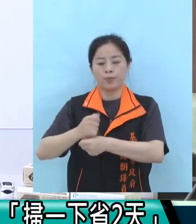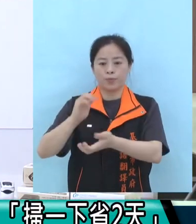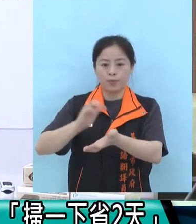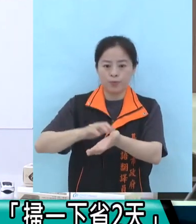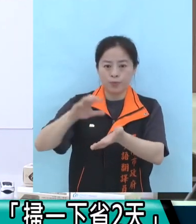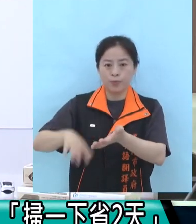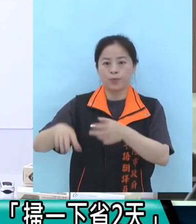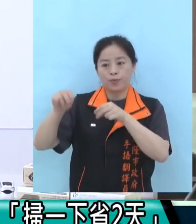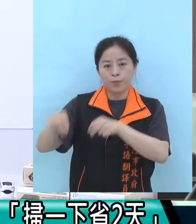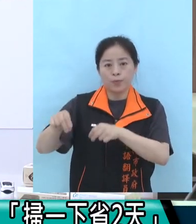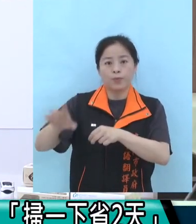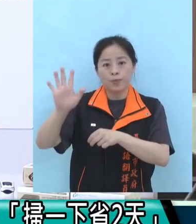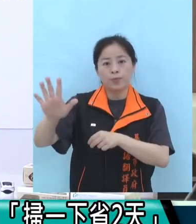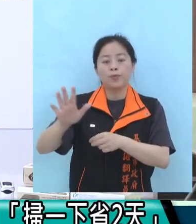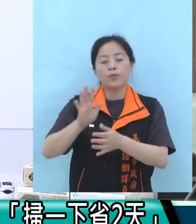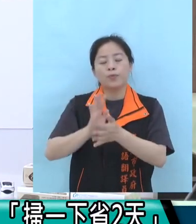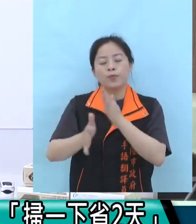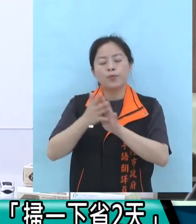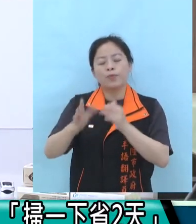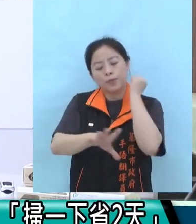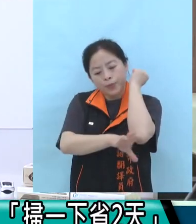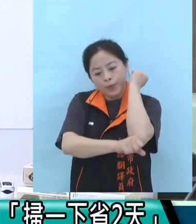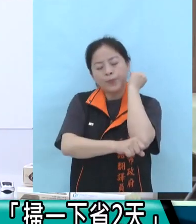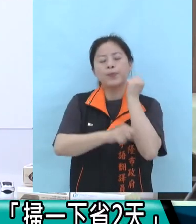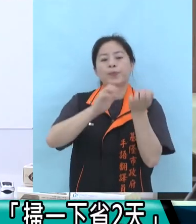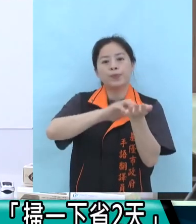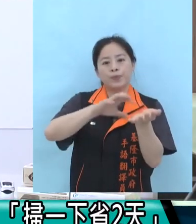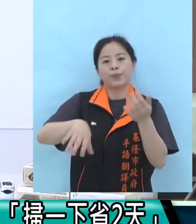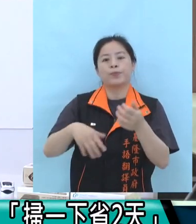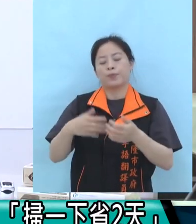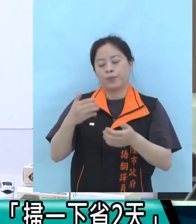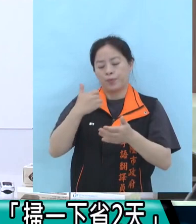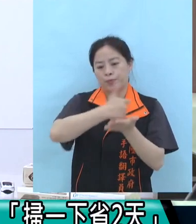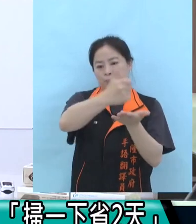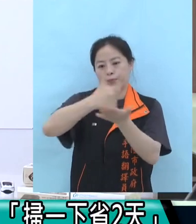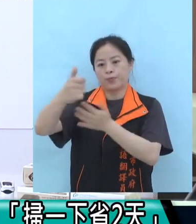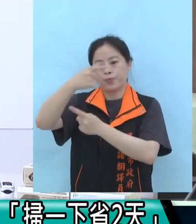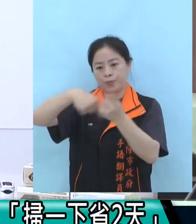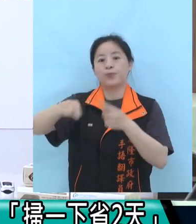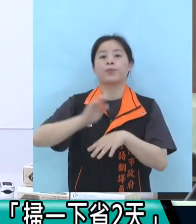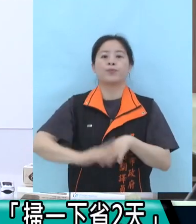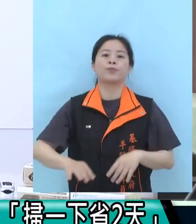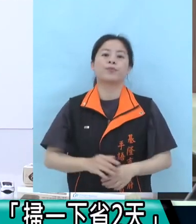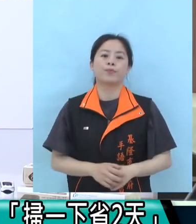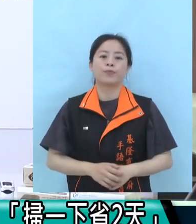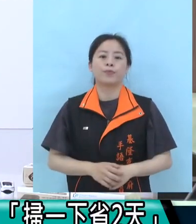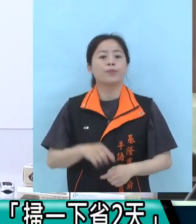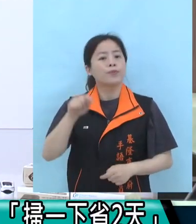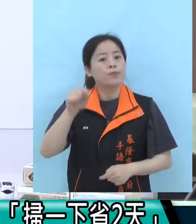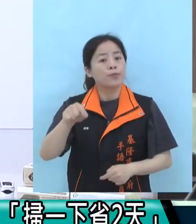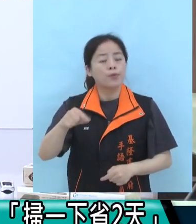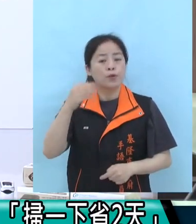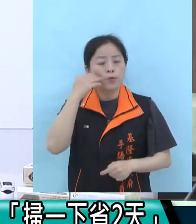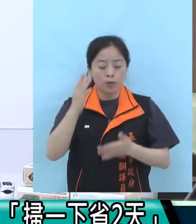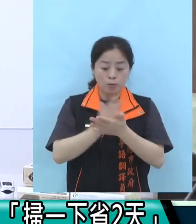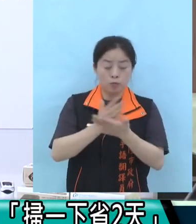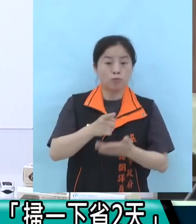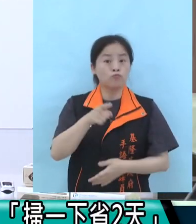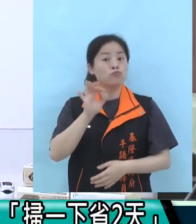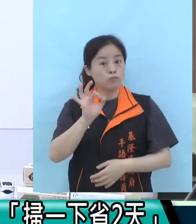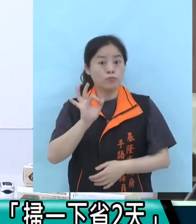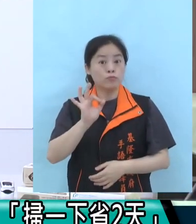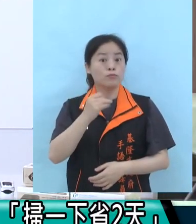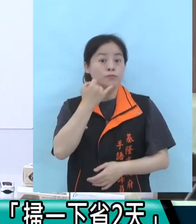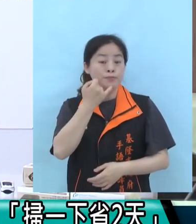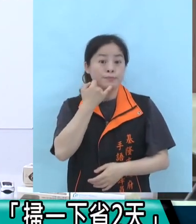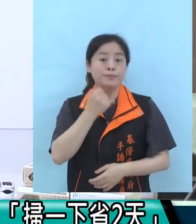院所以及基层的诊所。好，那这个如果评估是 OK 的，